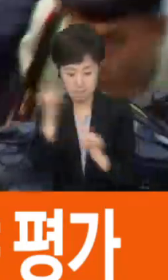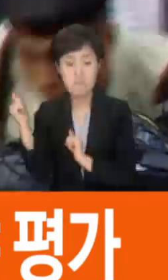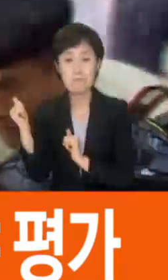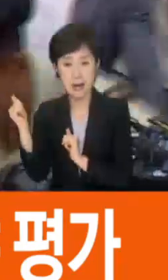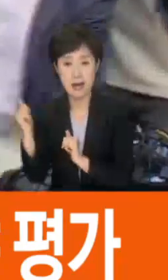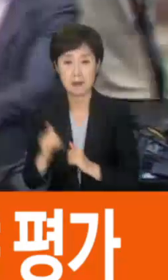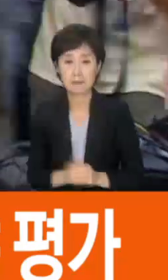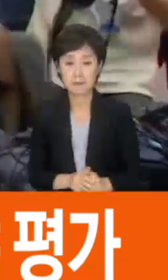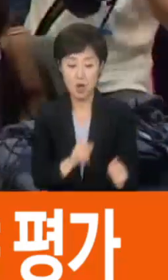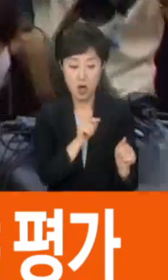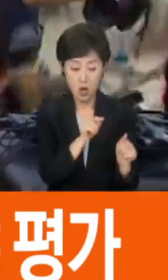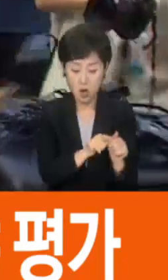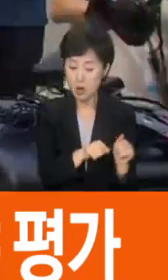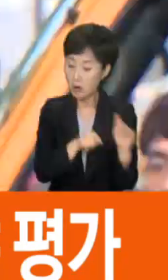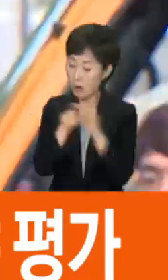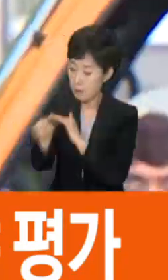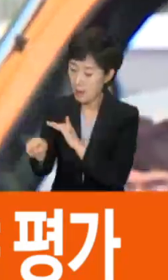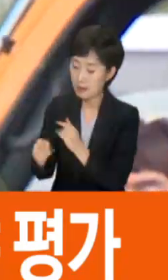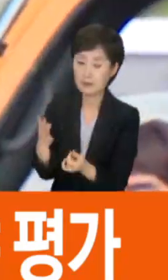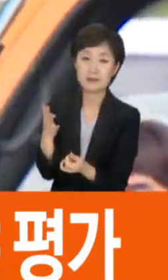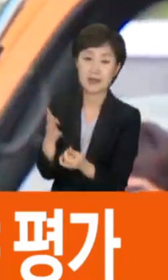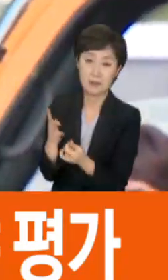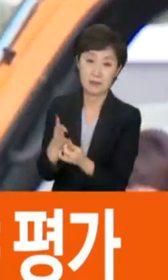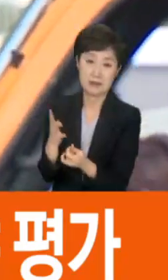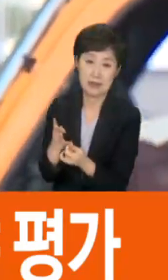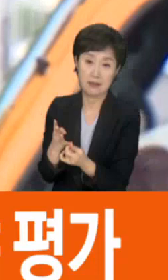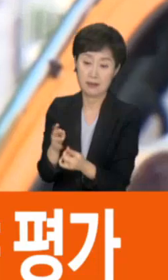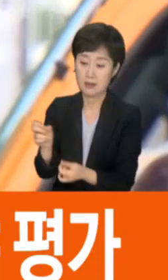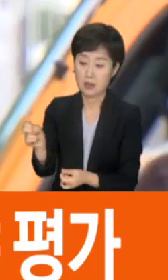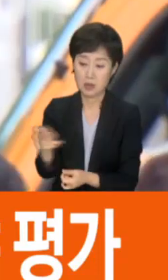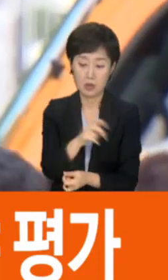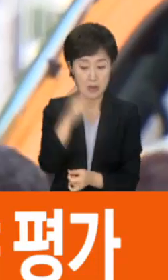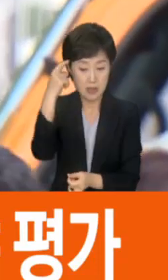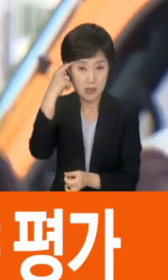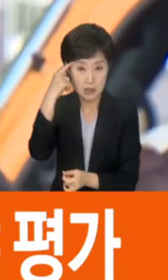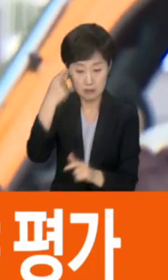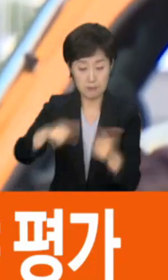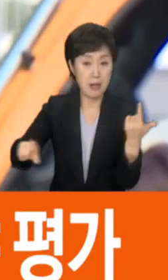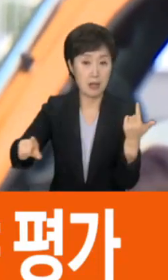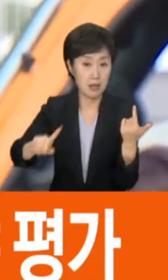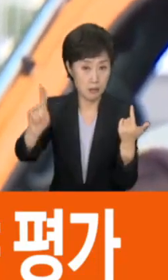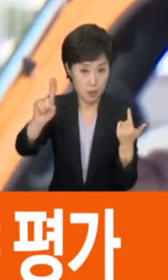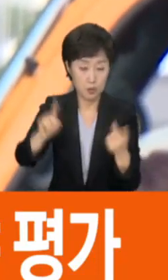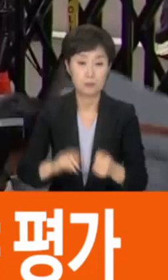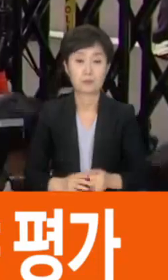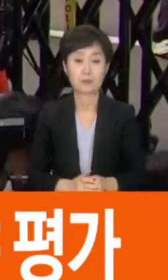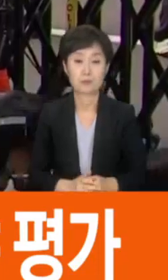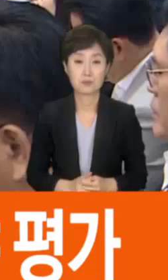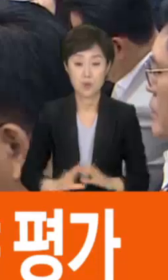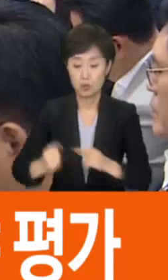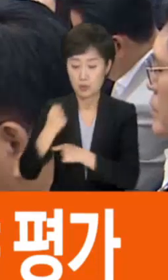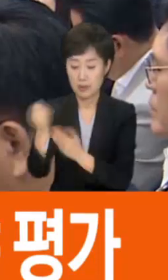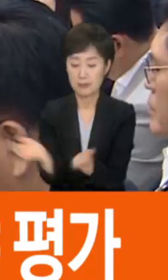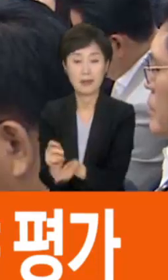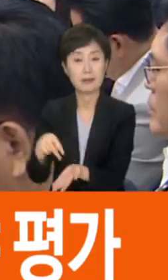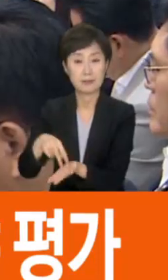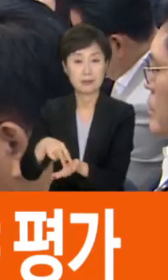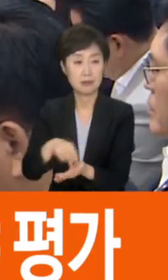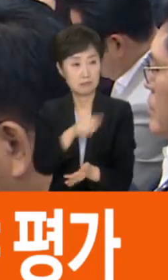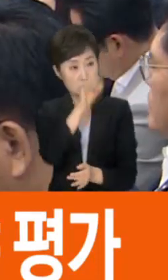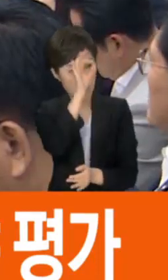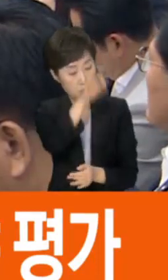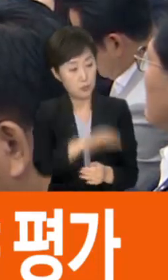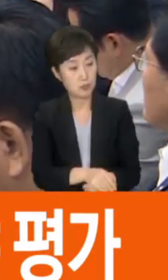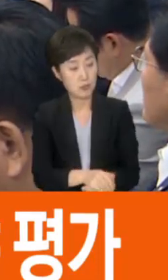출석했습니다. 이 대표의 네 번째 검찰 출석을 두고 여야는 엇갈린 반응을 보이고 있습니다. 국민의힘은 이 대표가